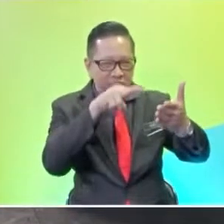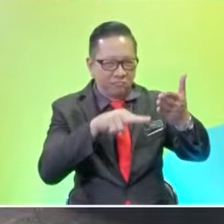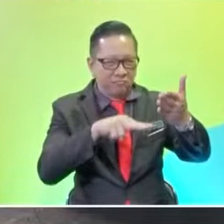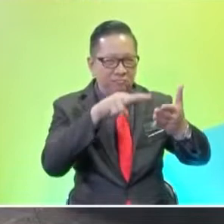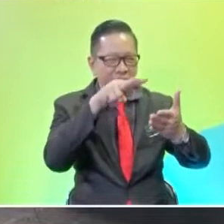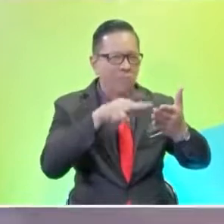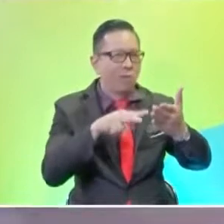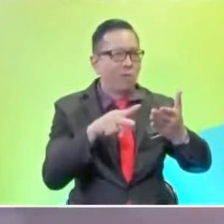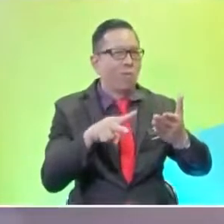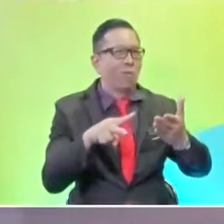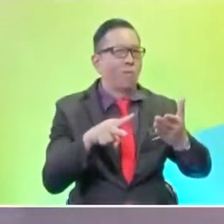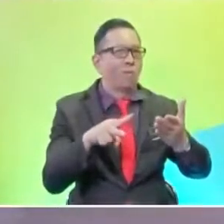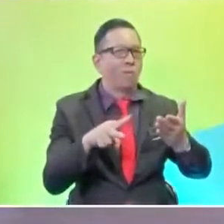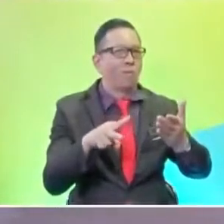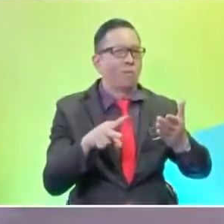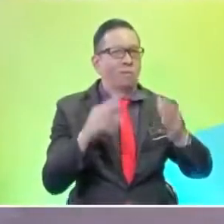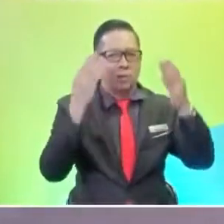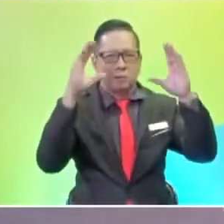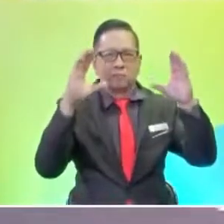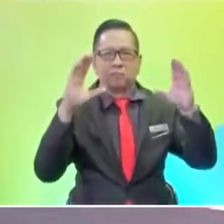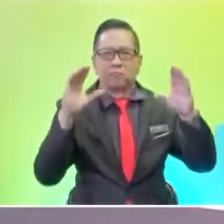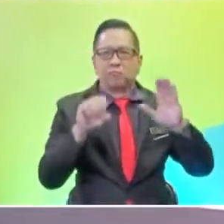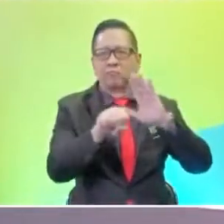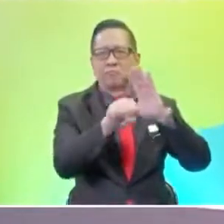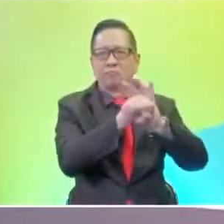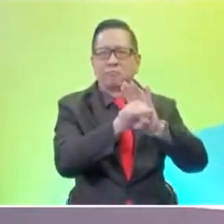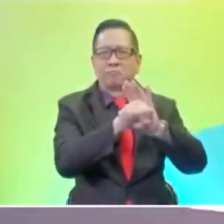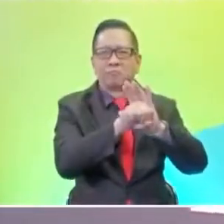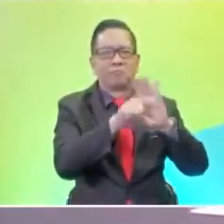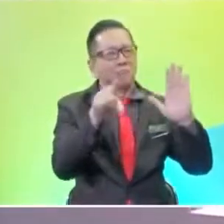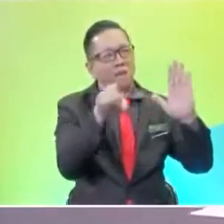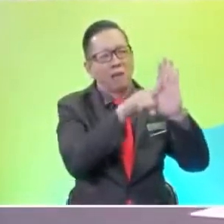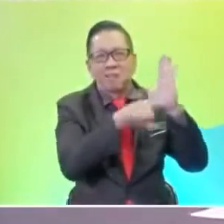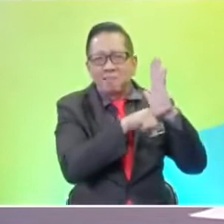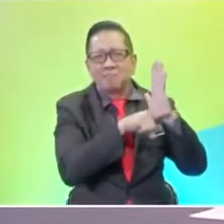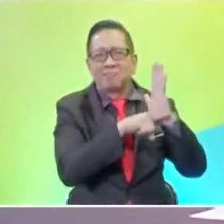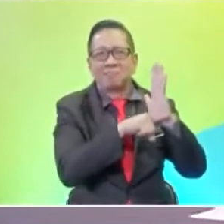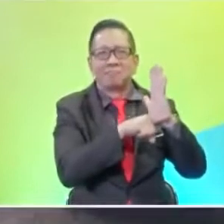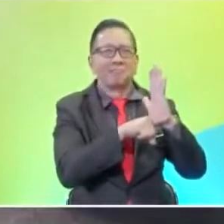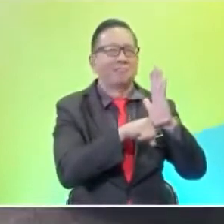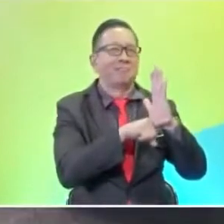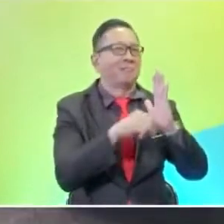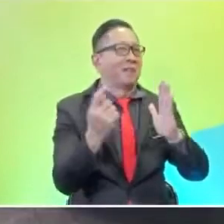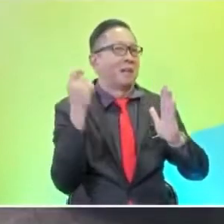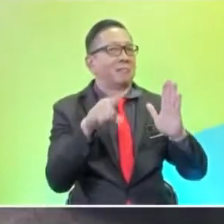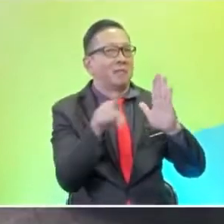Oh wow Cikgu simbolnya macam sop sok tadi